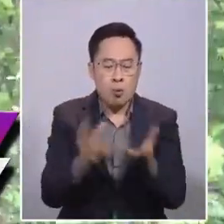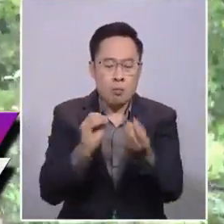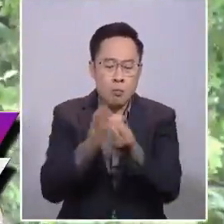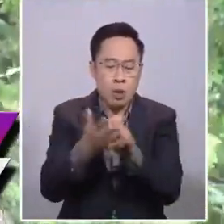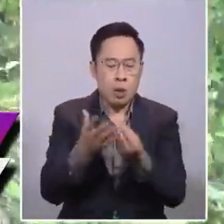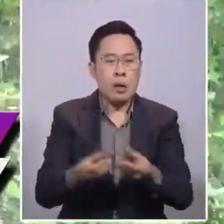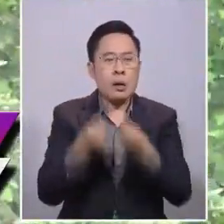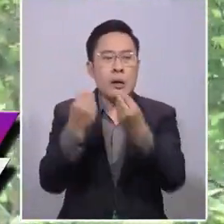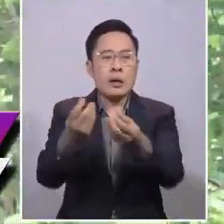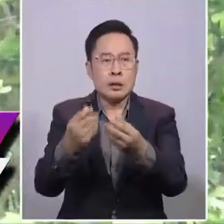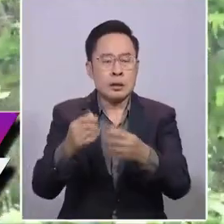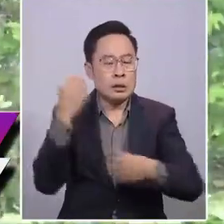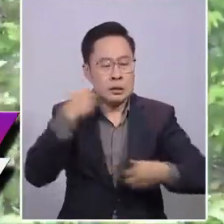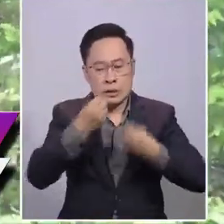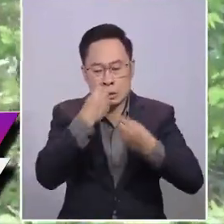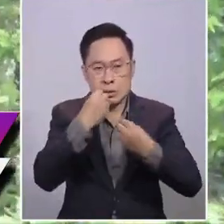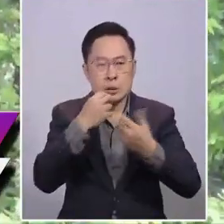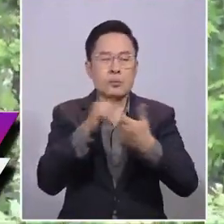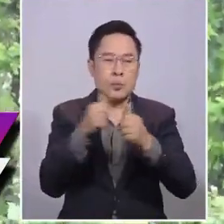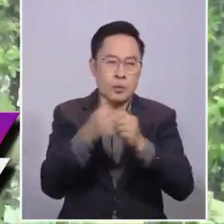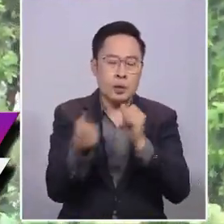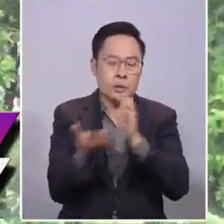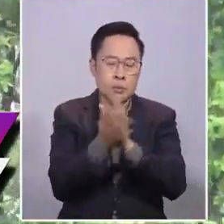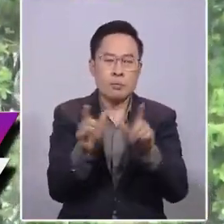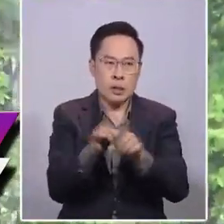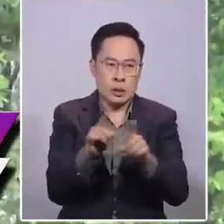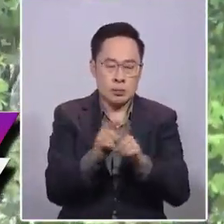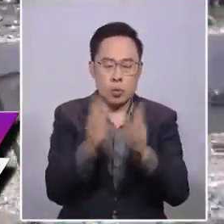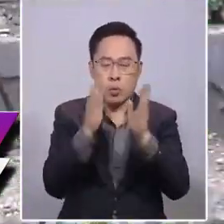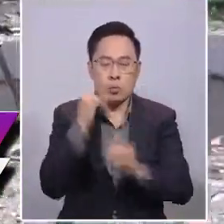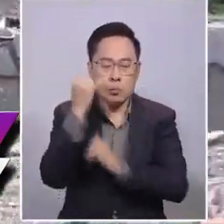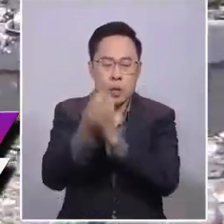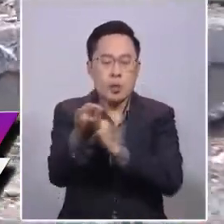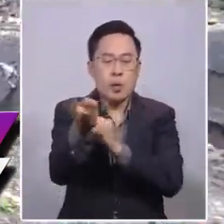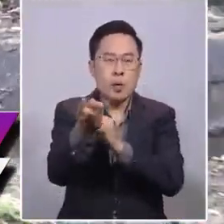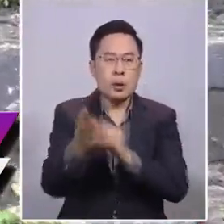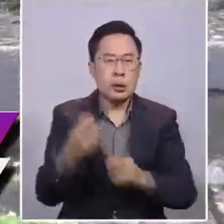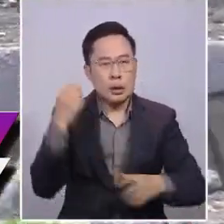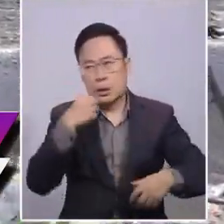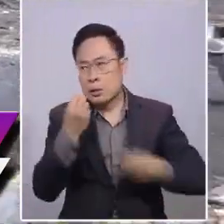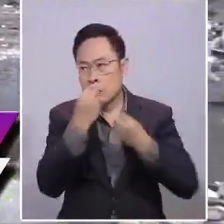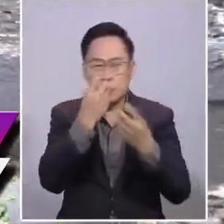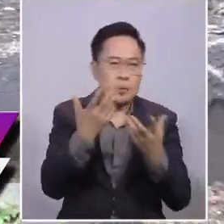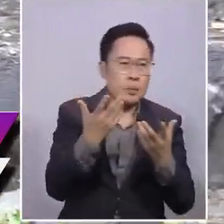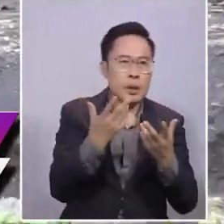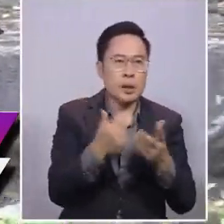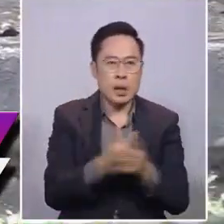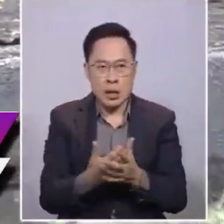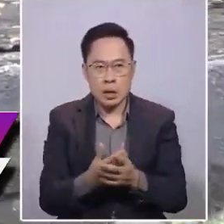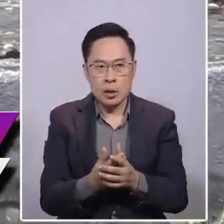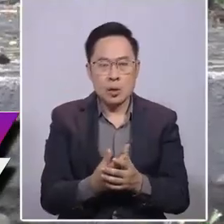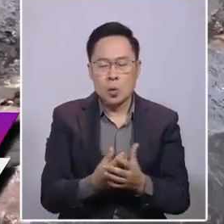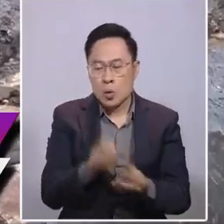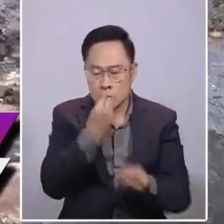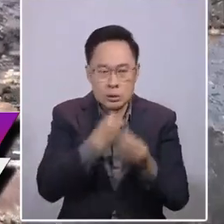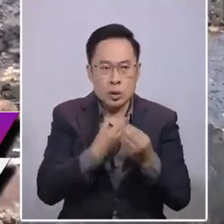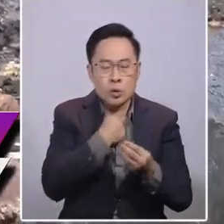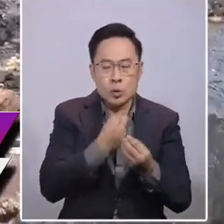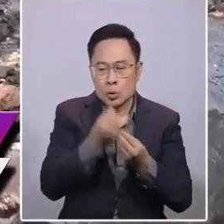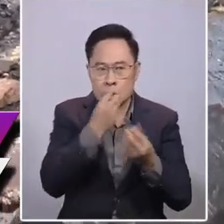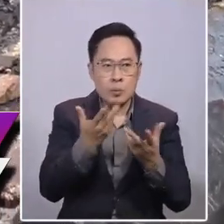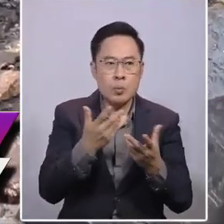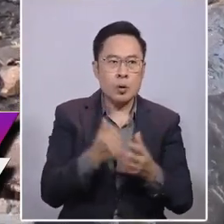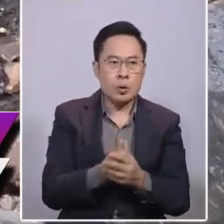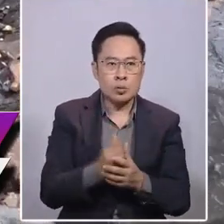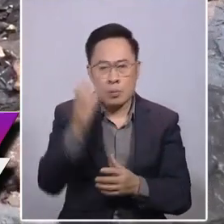ปที่นี่สักเท่าไหร่นะครับทำให้ตอนนี้บรรดาฝูงลิงแสมทั้งตัวเล็กตัวใหญ่นะครับตัวเล็กตัวน้อยเนี่ยเริ่มขาดอาหารบางส่วนก็ต้อง